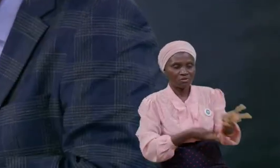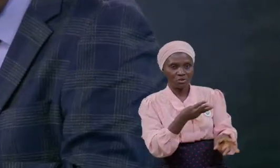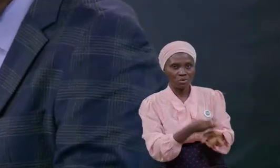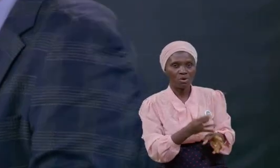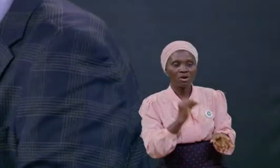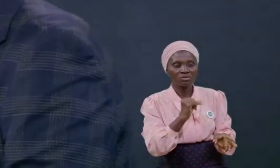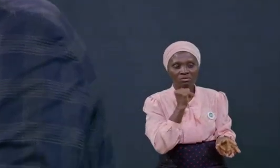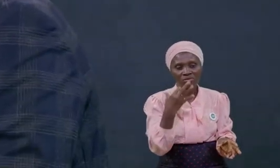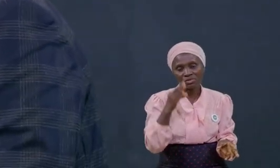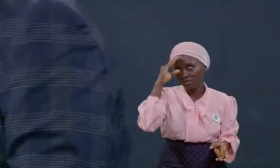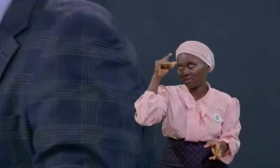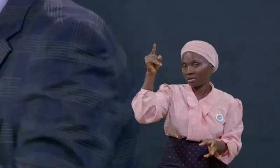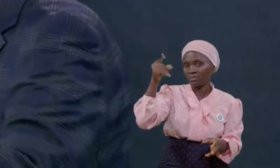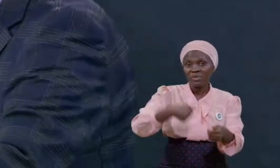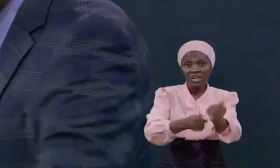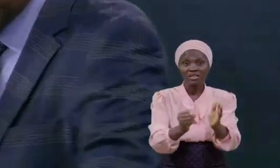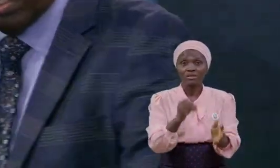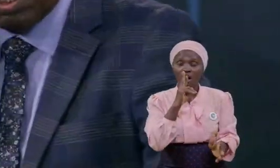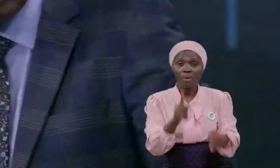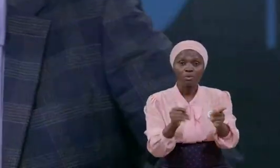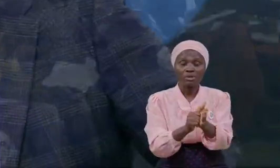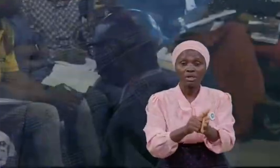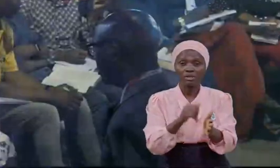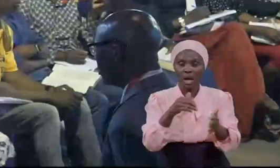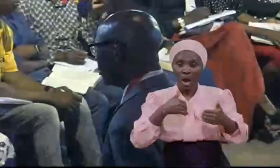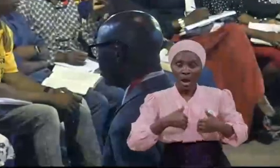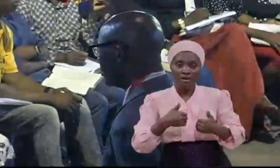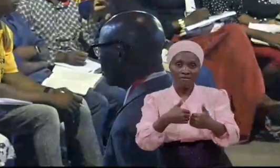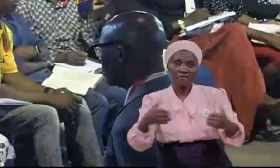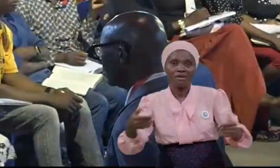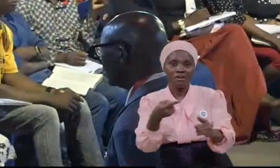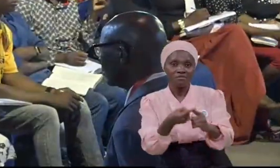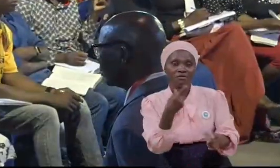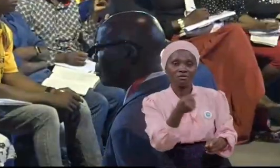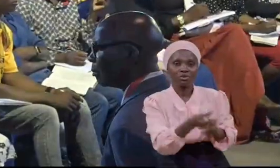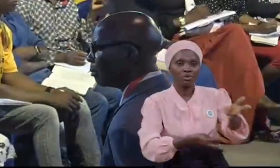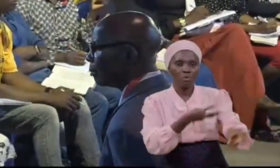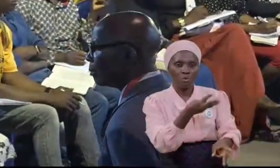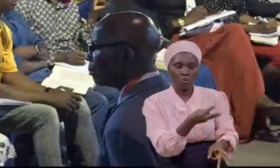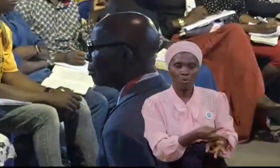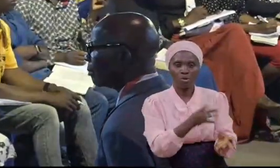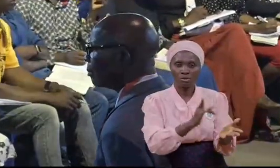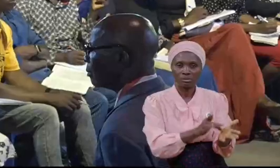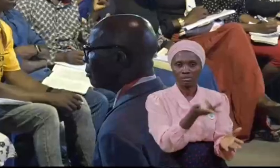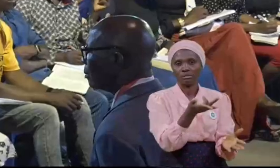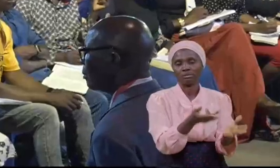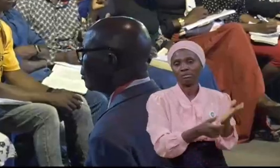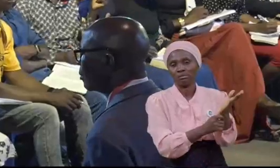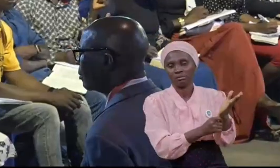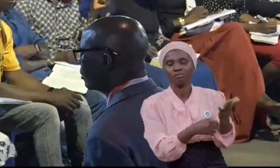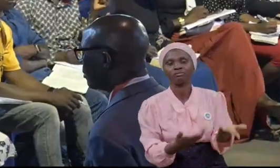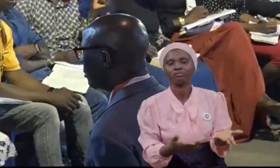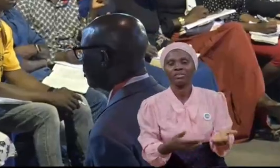éloignés de la sensualité du monde, de la sensualité. Les disciples sont ceux-là